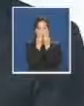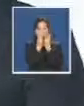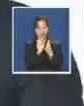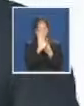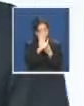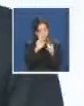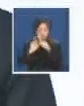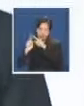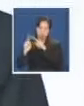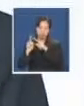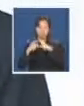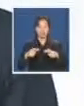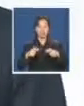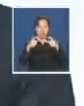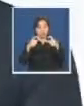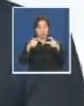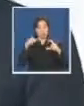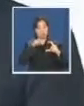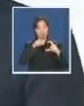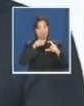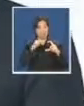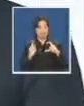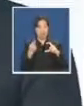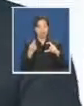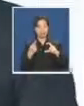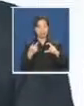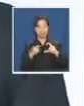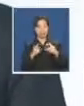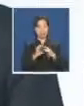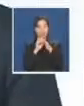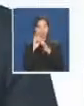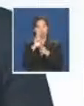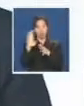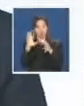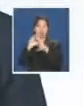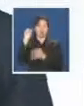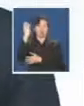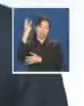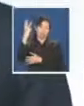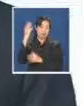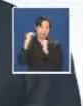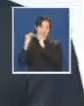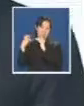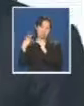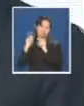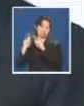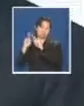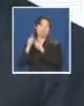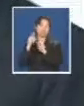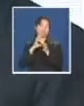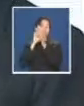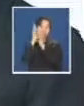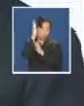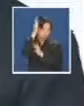บัตรประจำตัวครั้งแรกตรงนี้ที่จะมีนั้นก็จะนำไปสู่การพัฒนาระบบสวัสดิการและสิทธิประโยชน์ต่อไปได้ในอนาคต